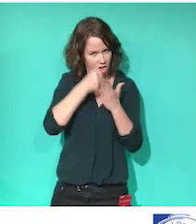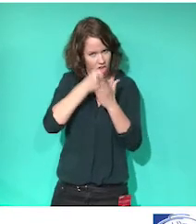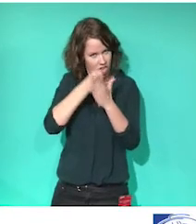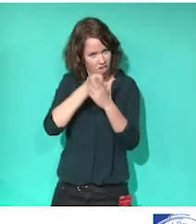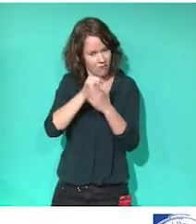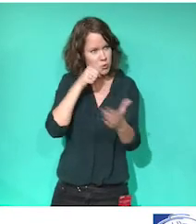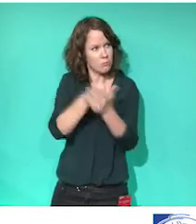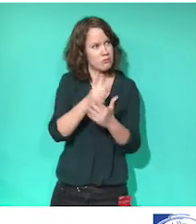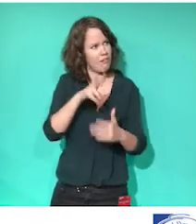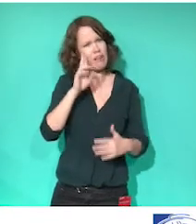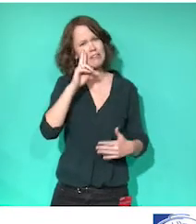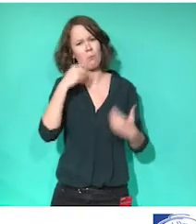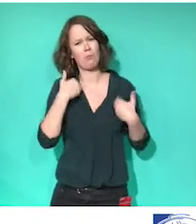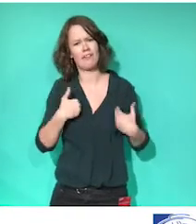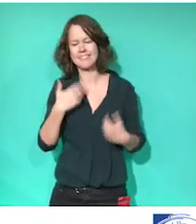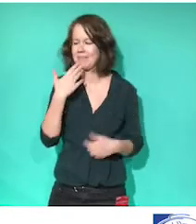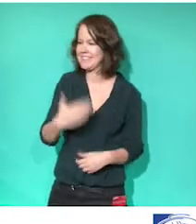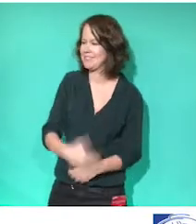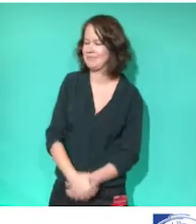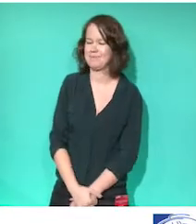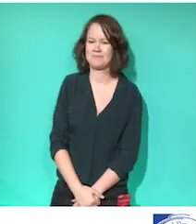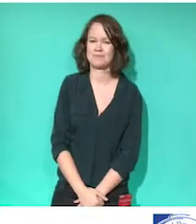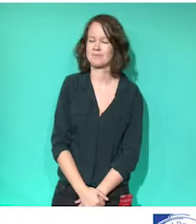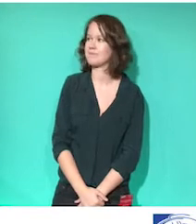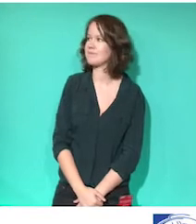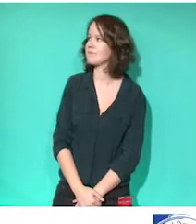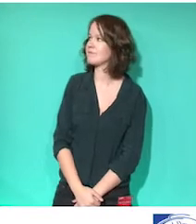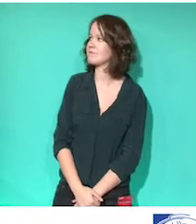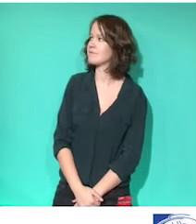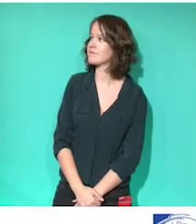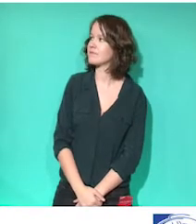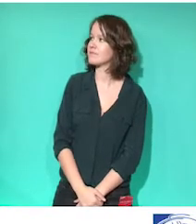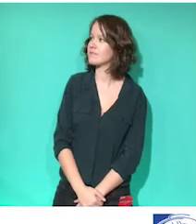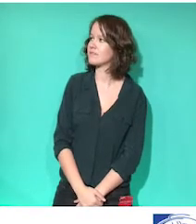Quoi. Merci, donc, voilà, merci beaucoup. Prix des marraines et parrains.